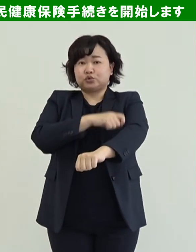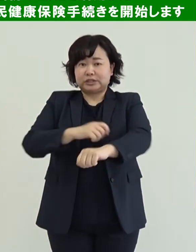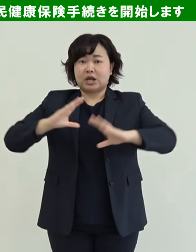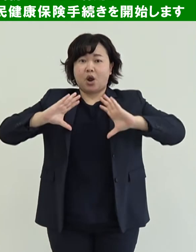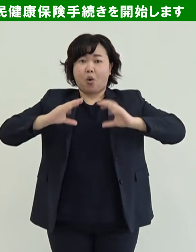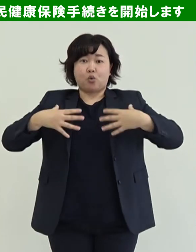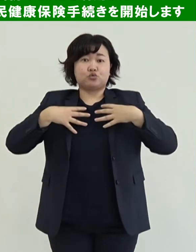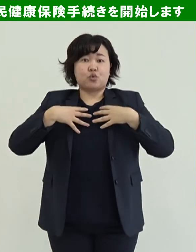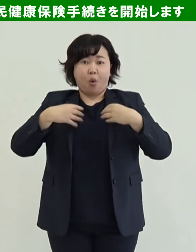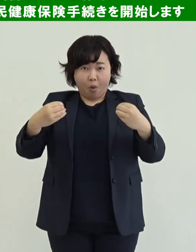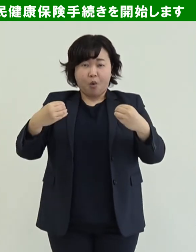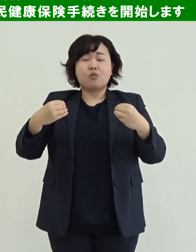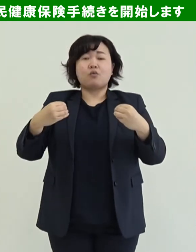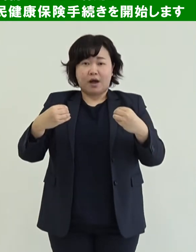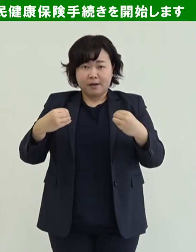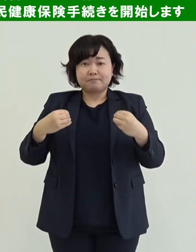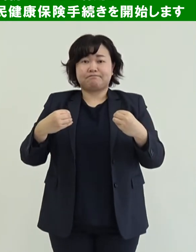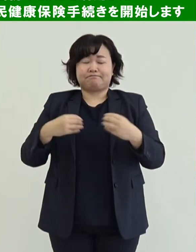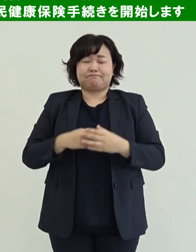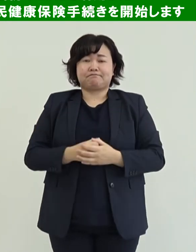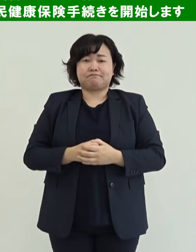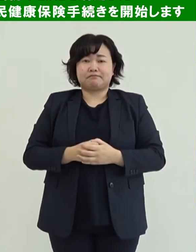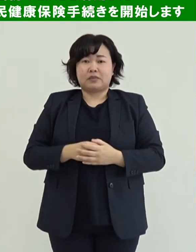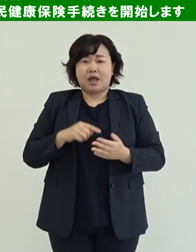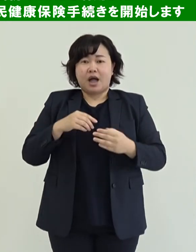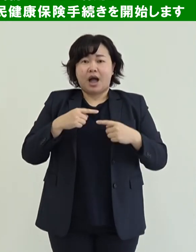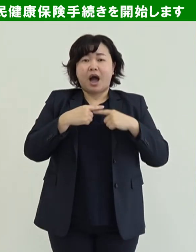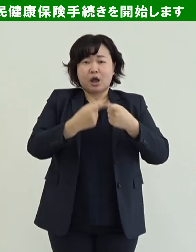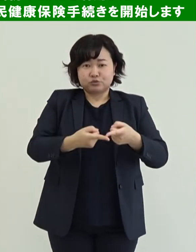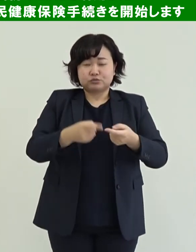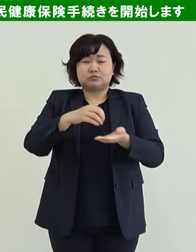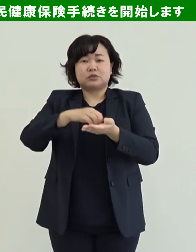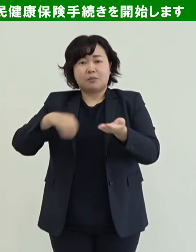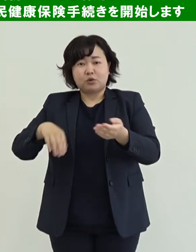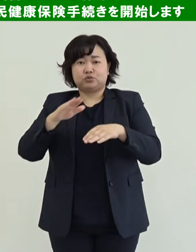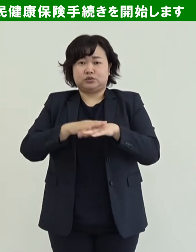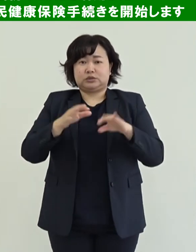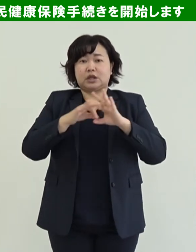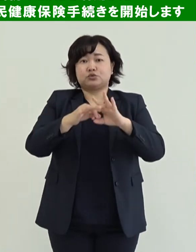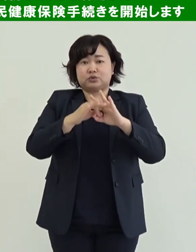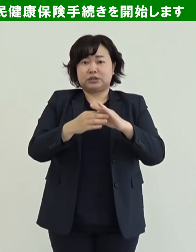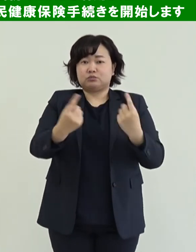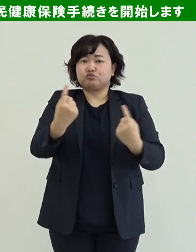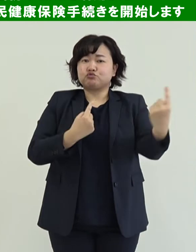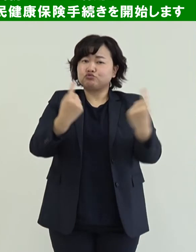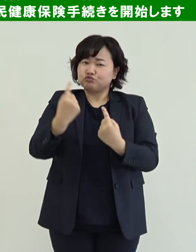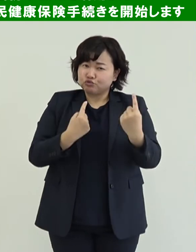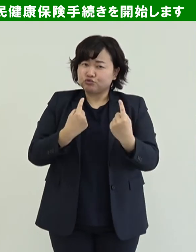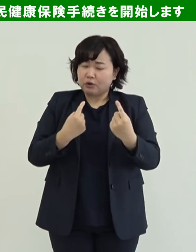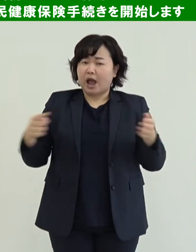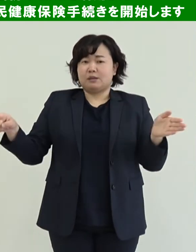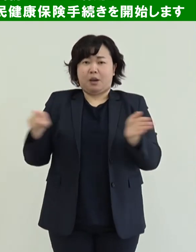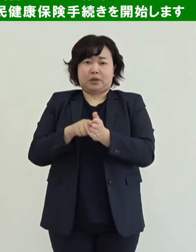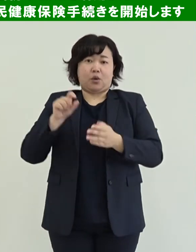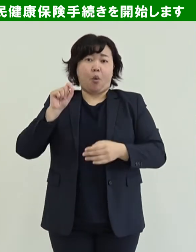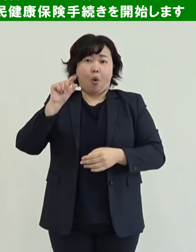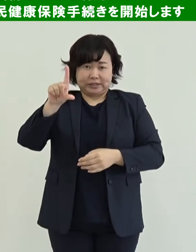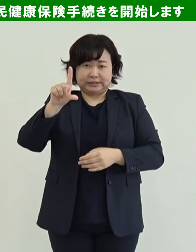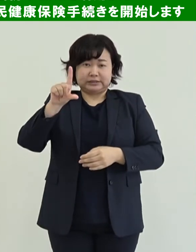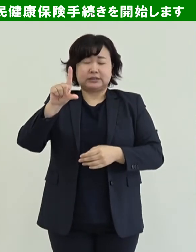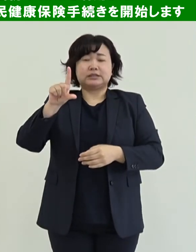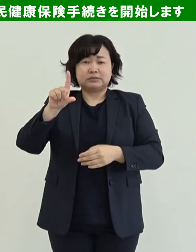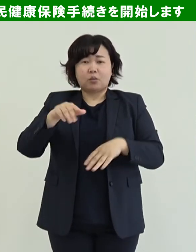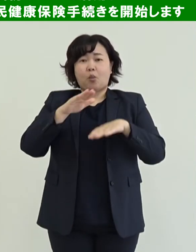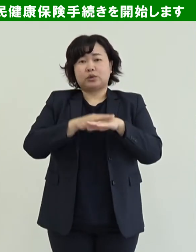特にですね国民健康保険につきましては下流また脱退等の手続きにま雷鳥いただくことがこれまでおございましたが